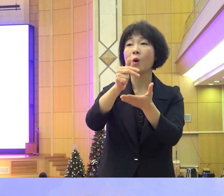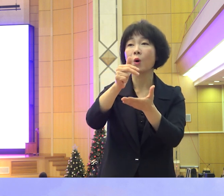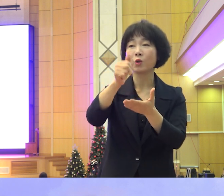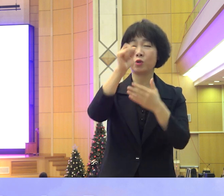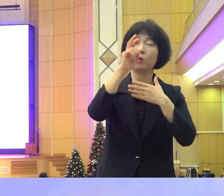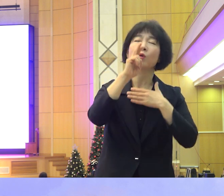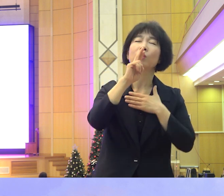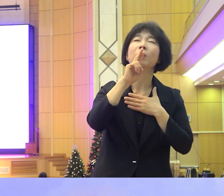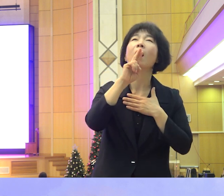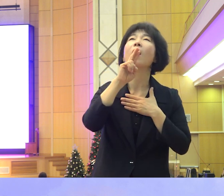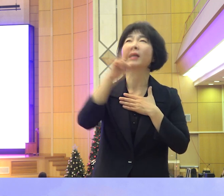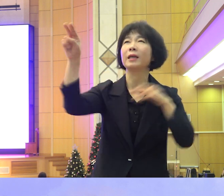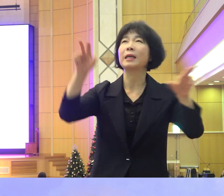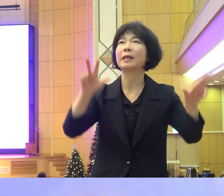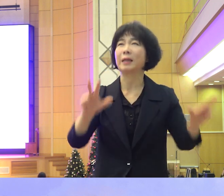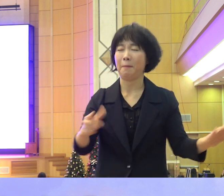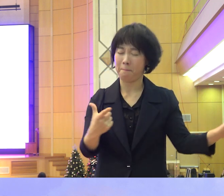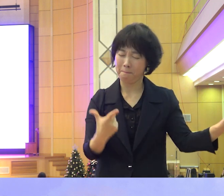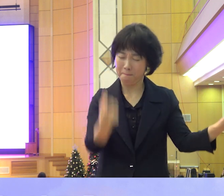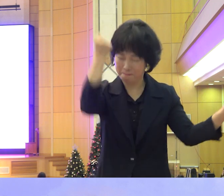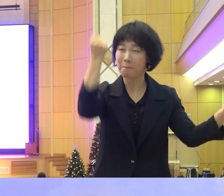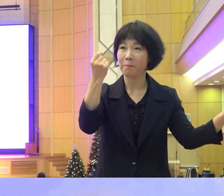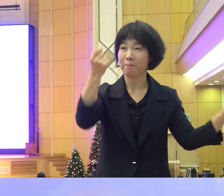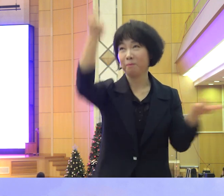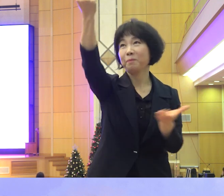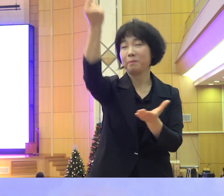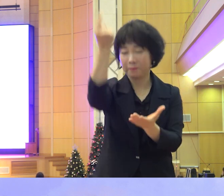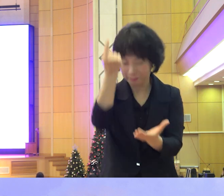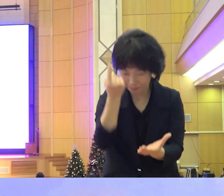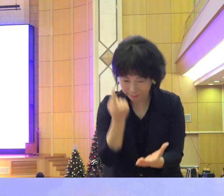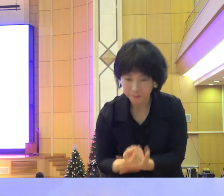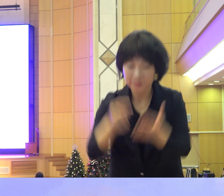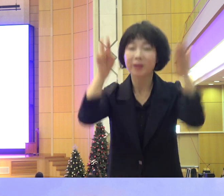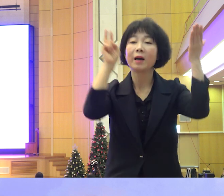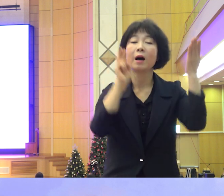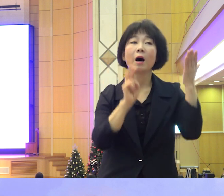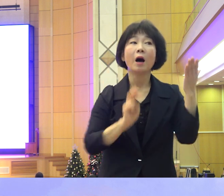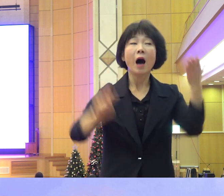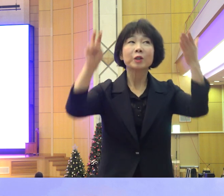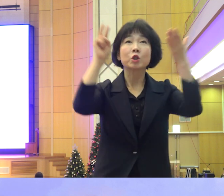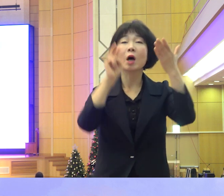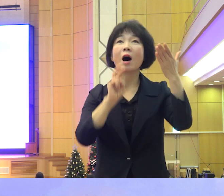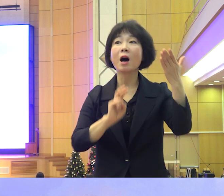보좌로 주여 임하사